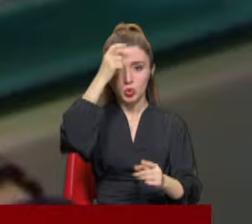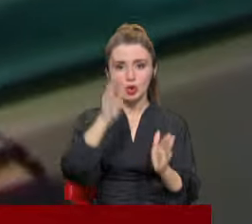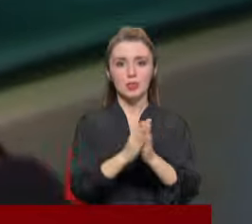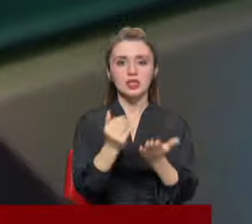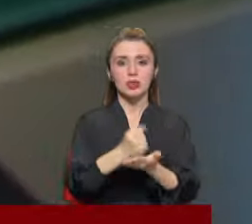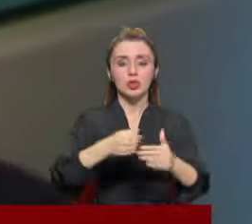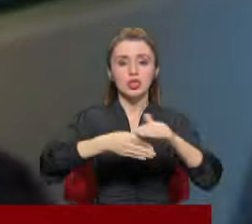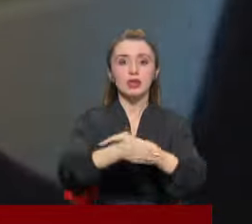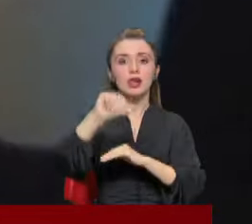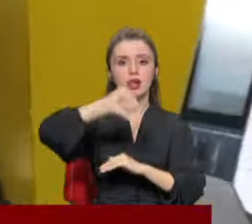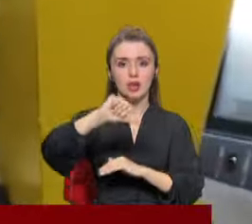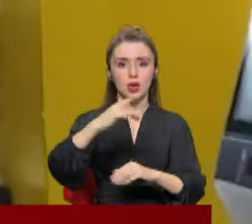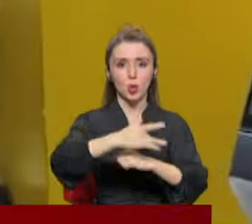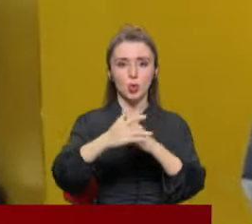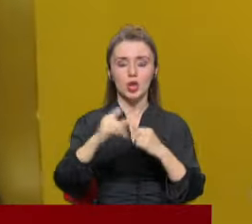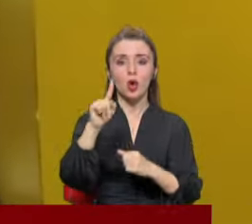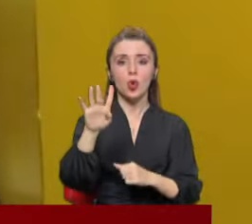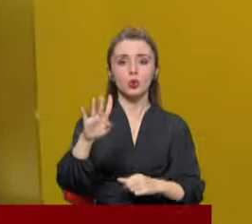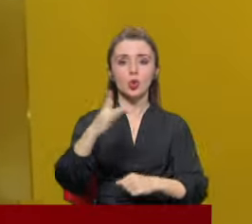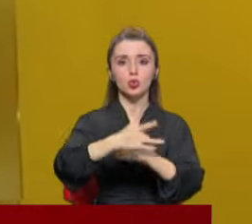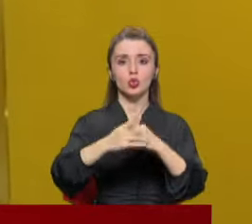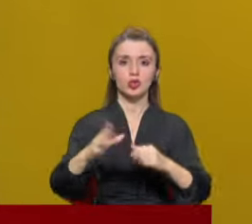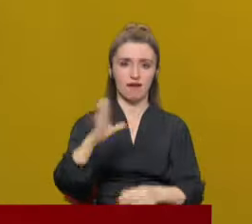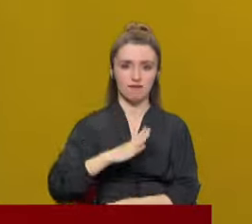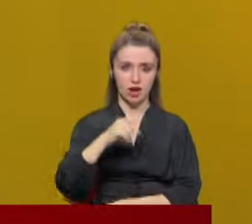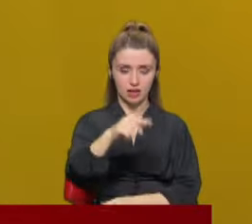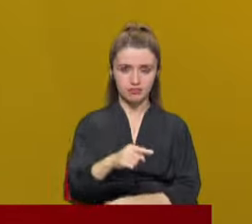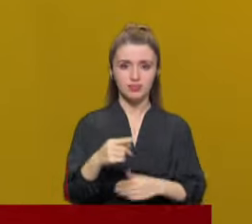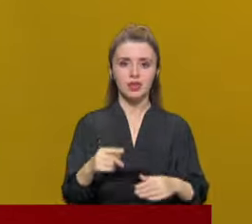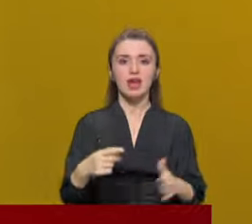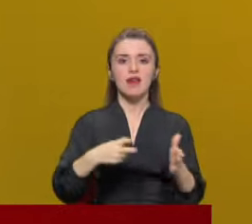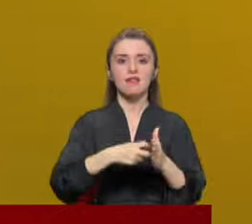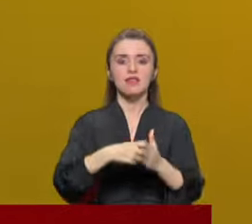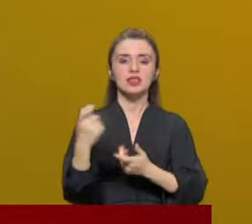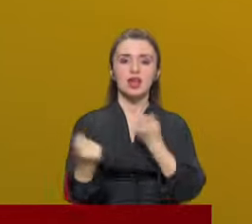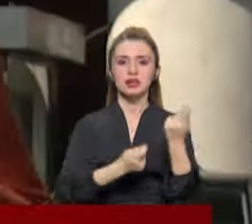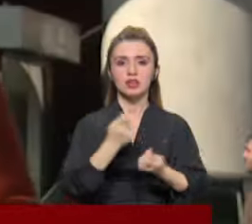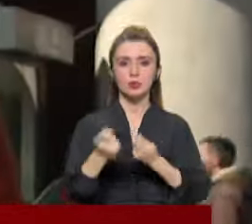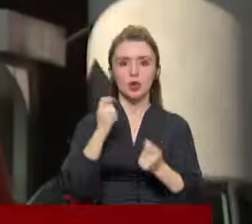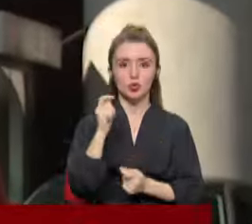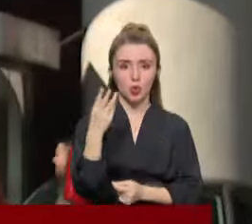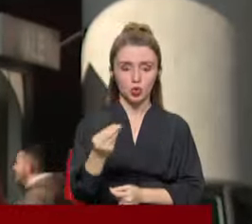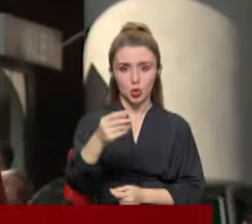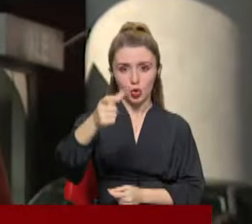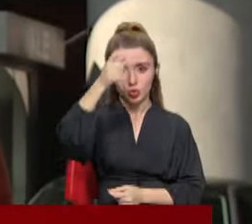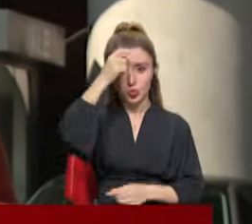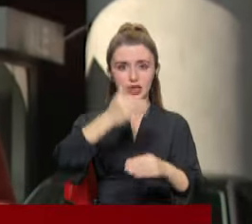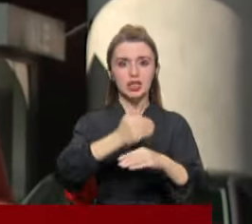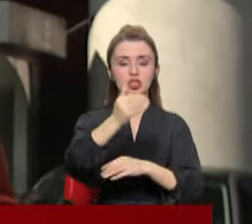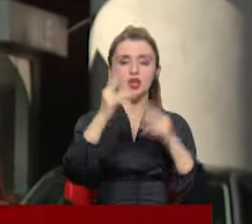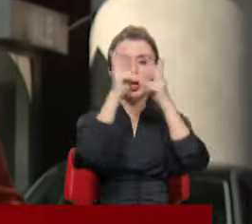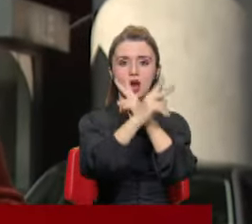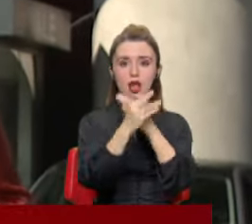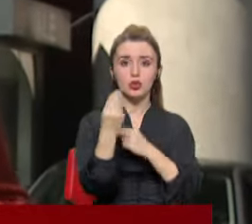pasaportuyla girilemeyen ülkelere 14 ülke daha eklendi. Haliyle vize çabası da katlandı. Yurt dışı hayali güzel